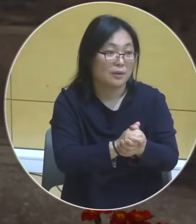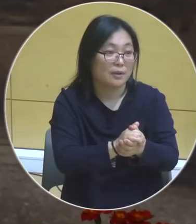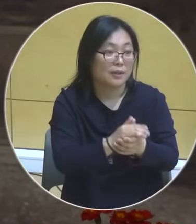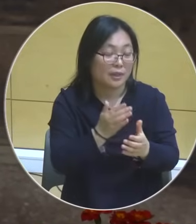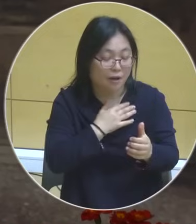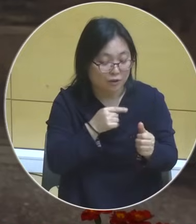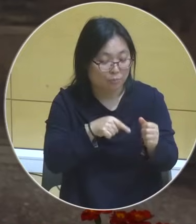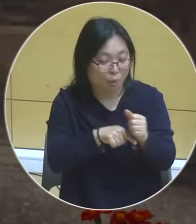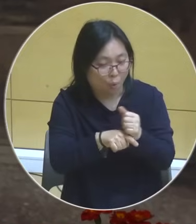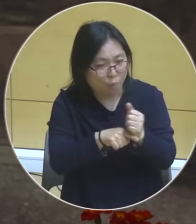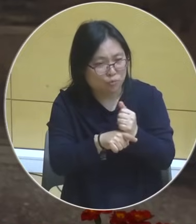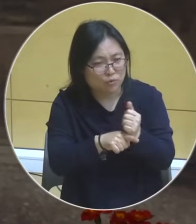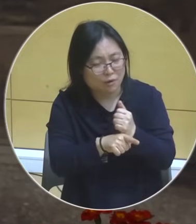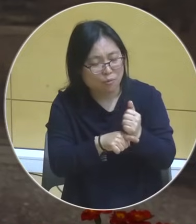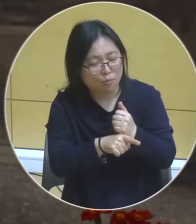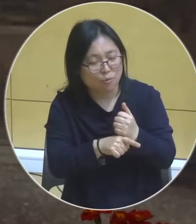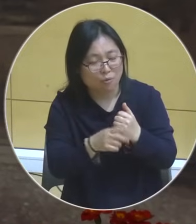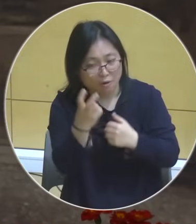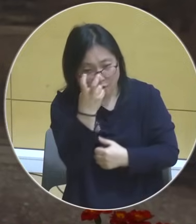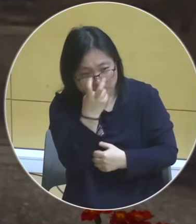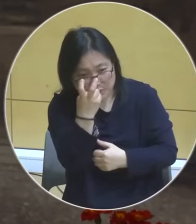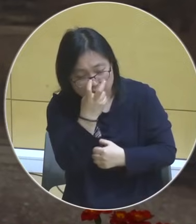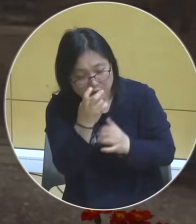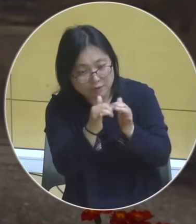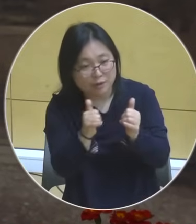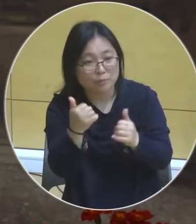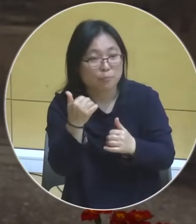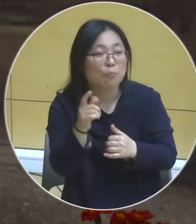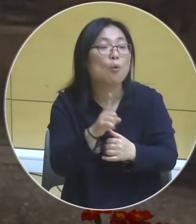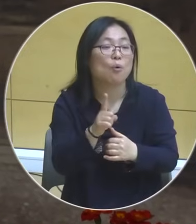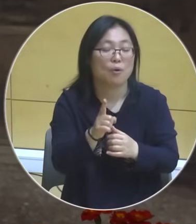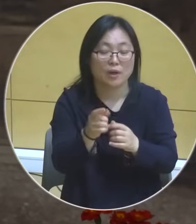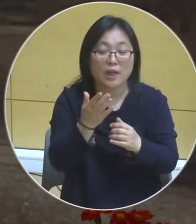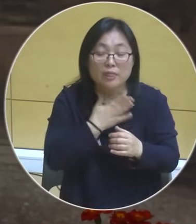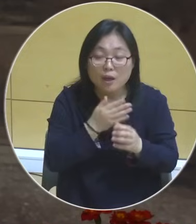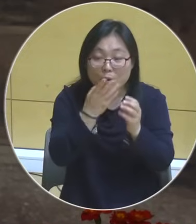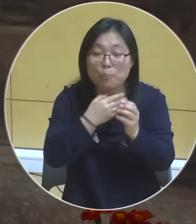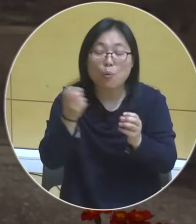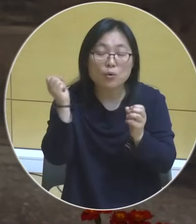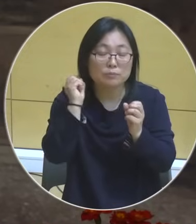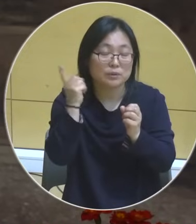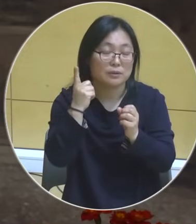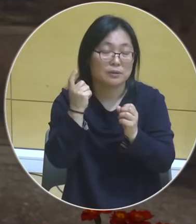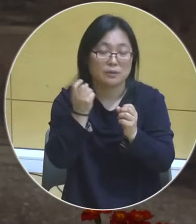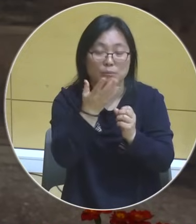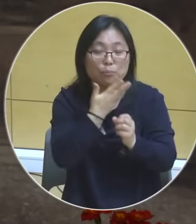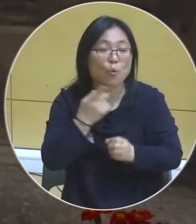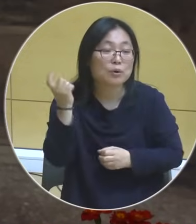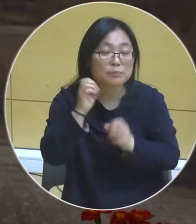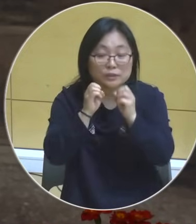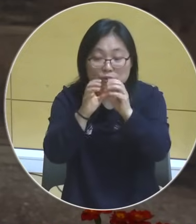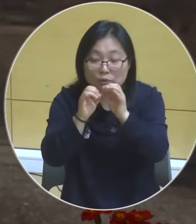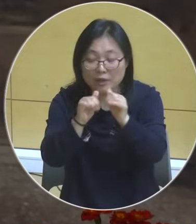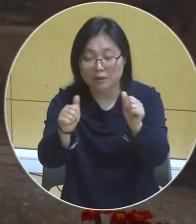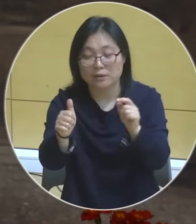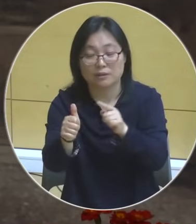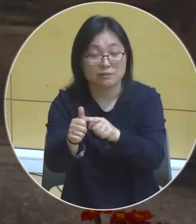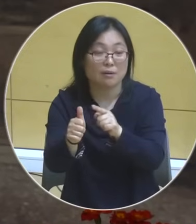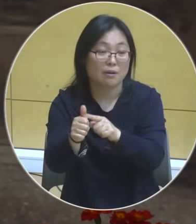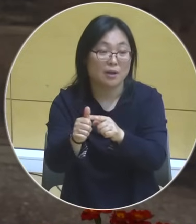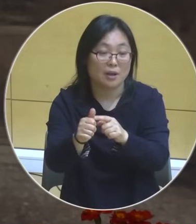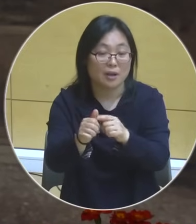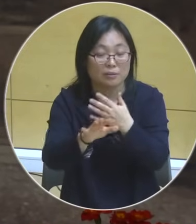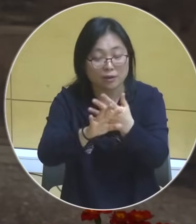나를 고문하고 나를 감독하는 저 사람 누군가? 내가 복음을 전해야 될 그 대상자가 아닌가? 남들은 쉽게 접근할 수 없는 저